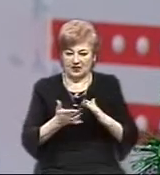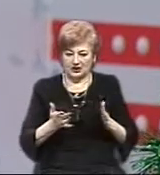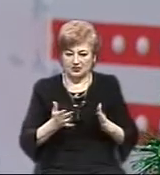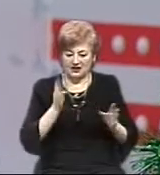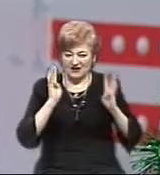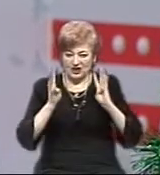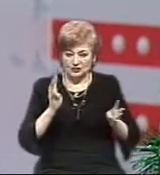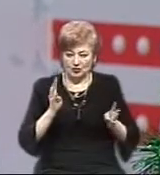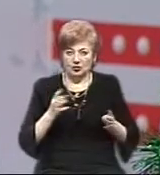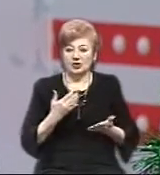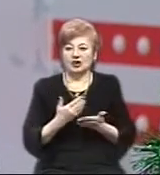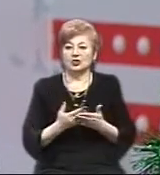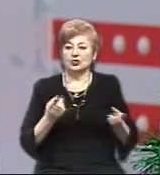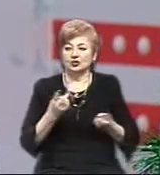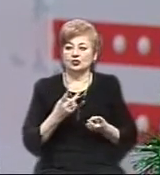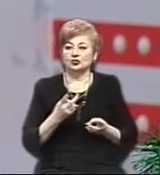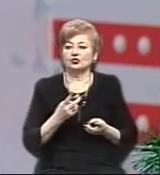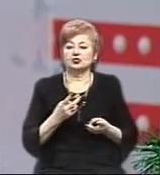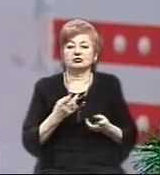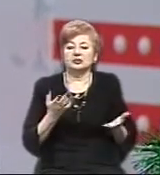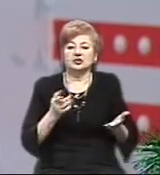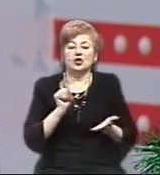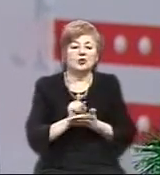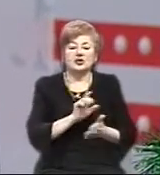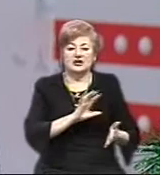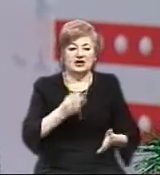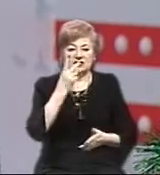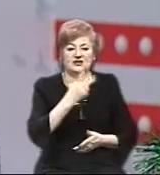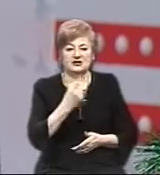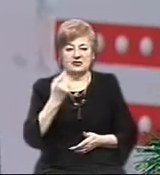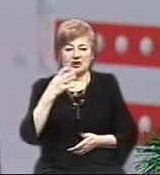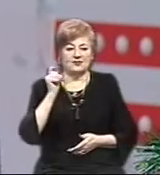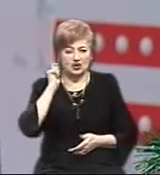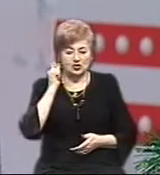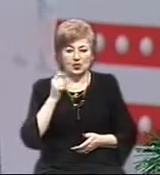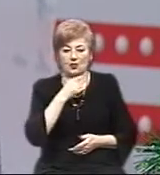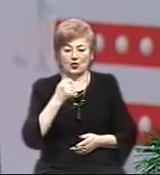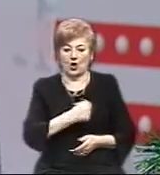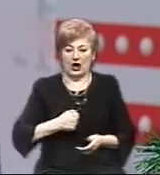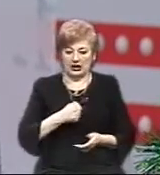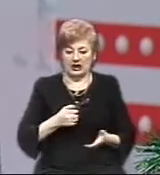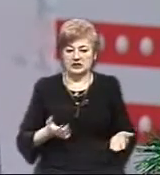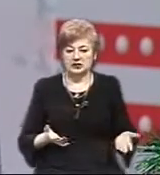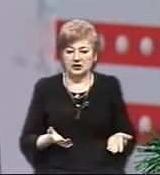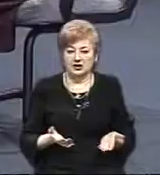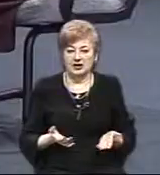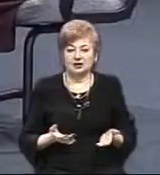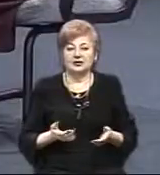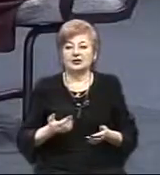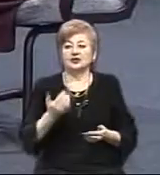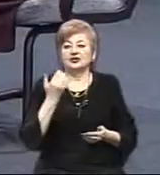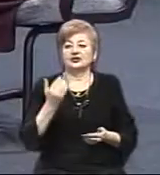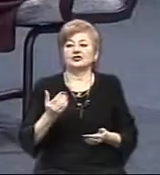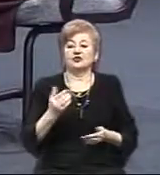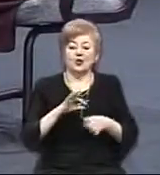розпоряджатися власним життям на свій розсуд не має викликати у 21 столітті багато агресії. Так багато агресії. Твоє тіло –